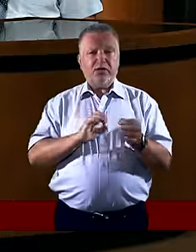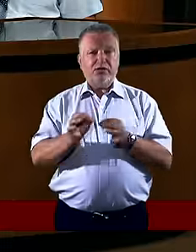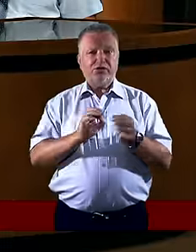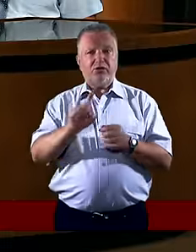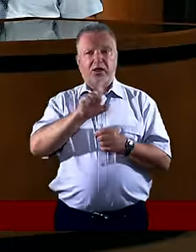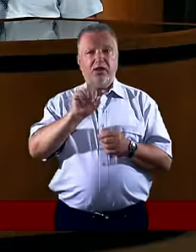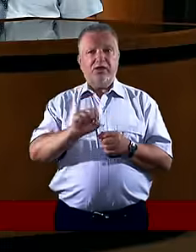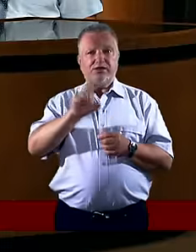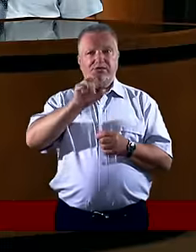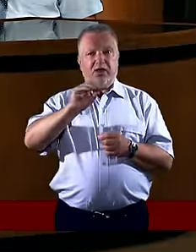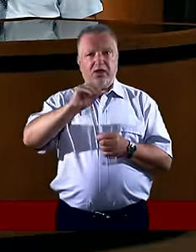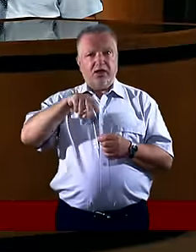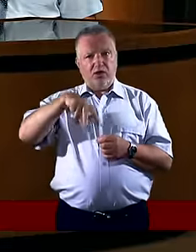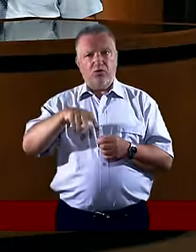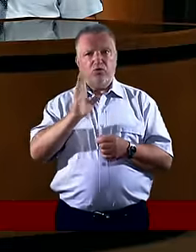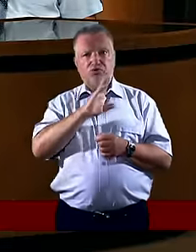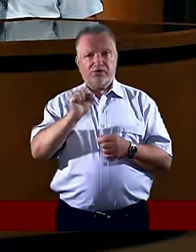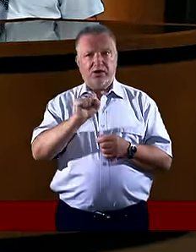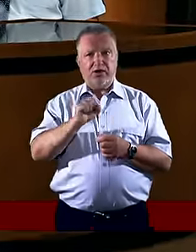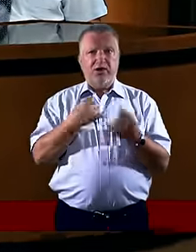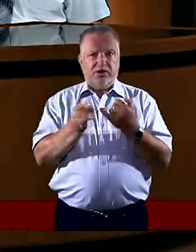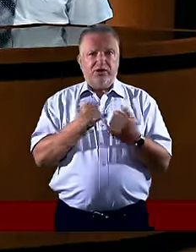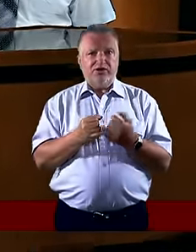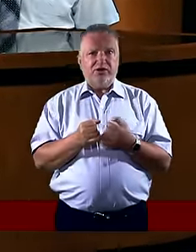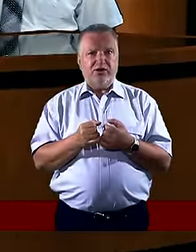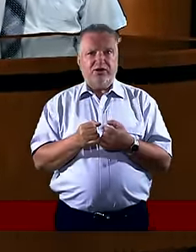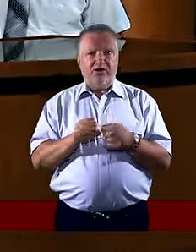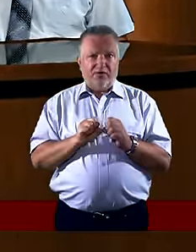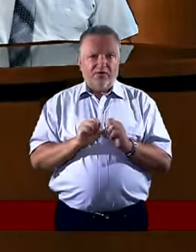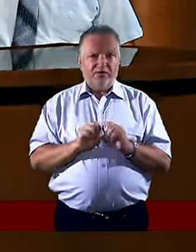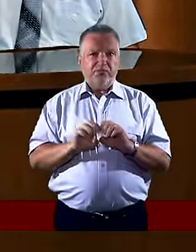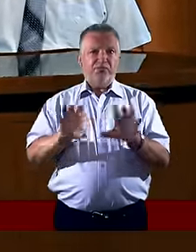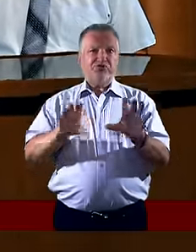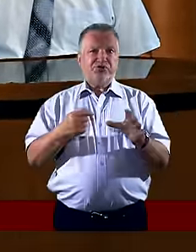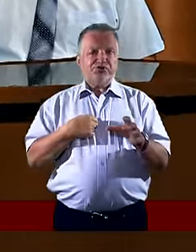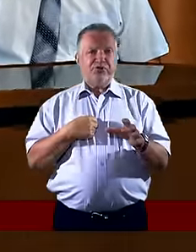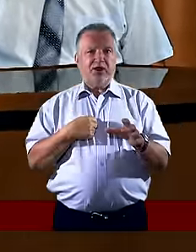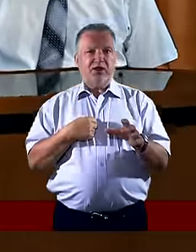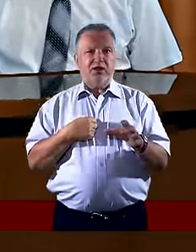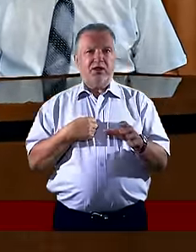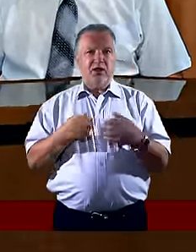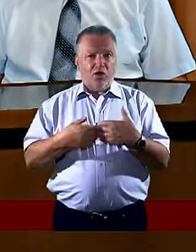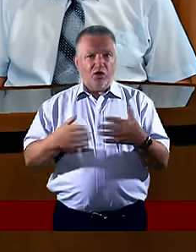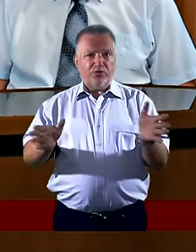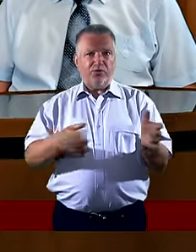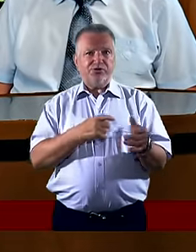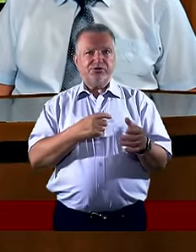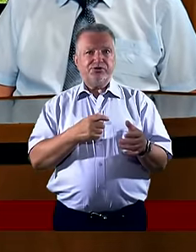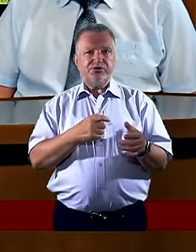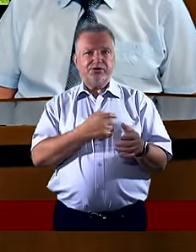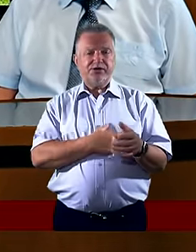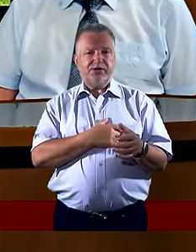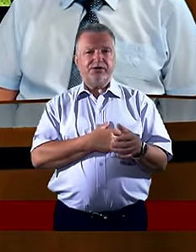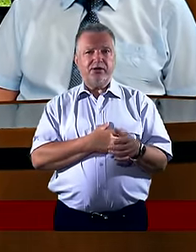Zacheusza. Tak. Pukam, wpuścisz mnie, będziemy jedli kolację. Nie chodzi o jedzenie, bo jedzenie nie jest tu najważniejsze, ale ta wspólnota, ta